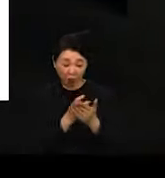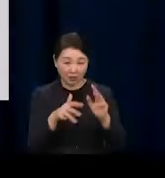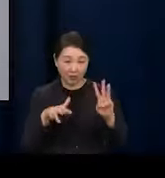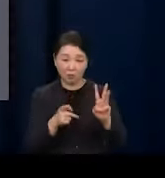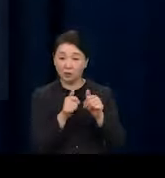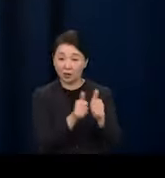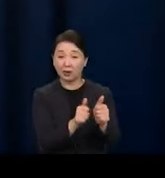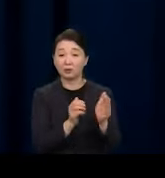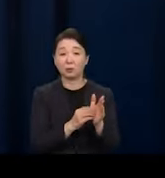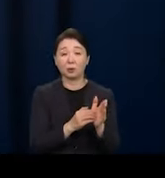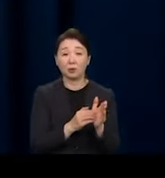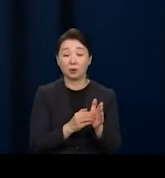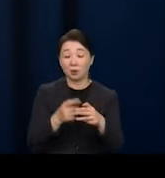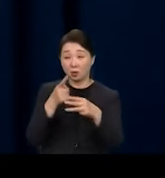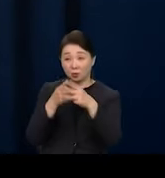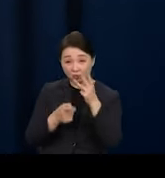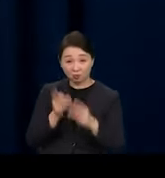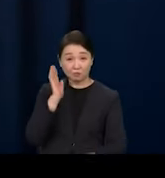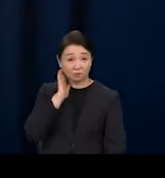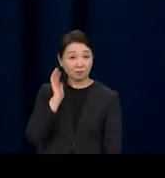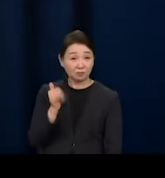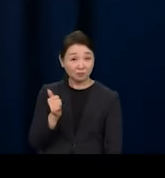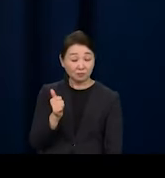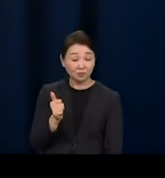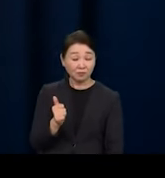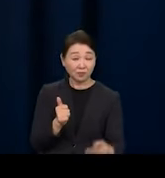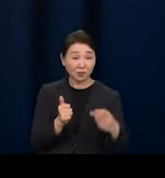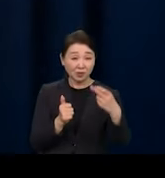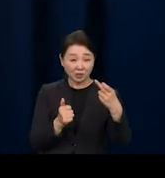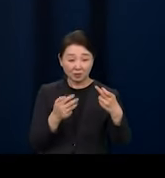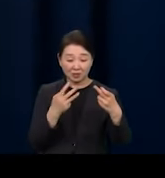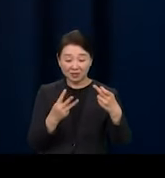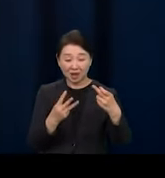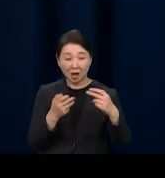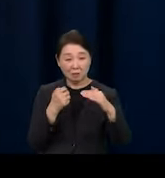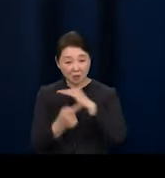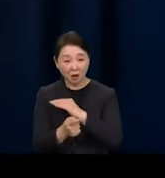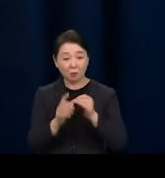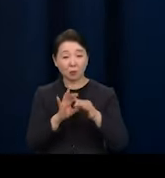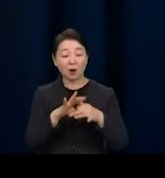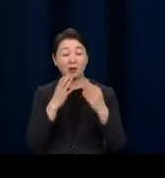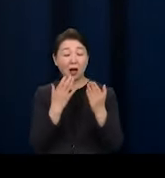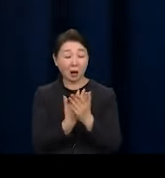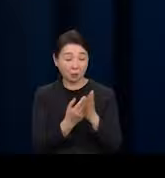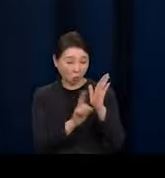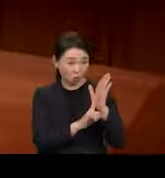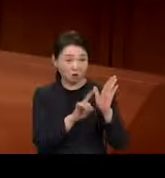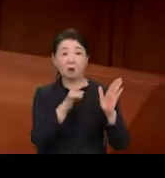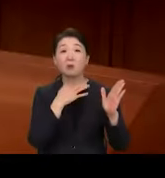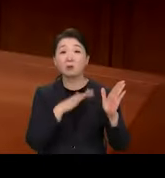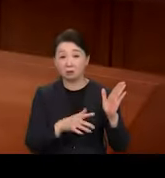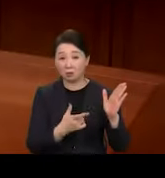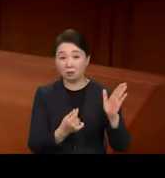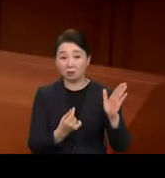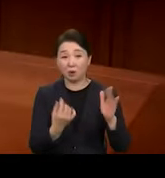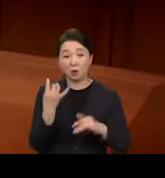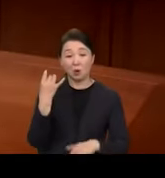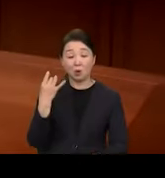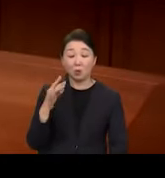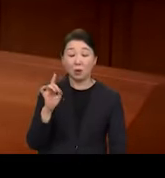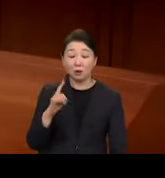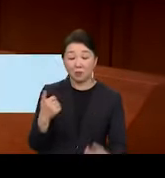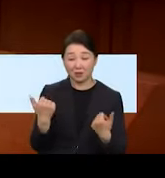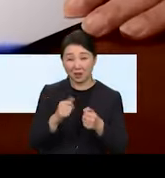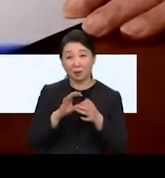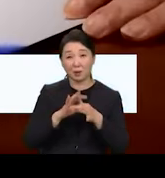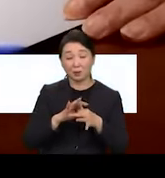겁니다. 그런데 윤석열 대통령은 12.3 계엄 관련 공고문은 한 번도 올리지 않았습니다. 국법상의 행위는